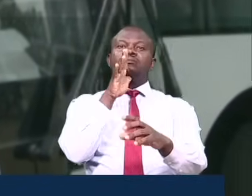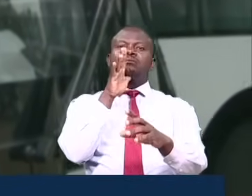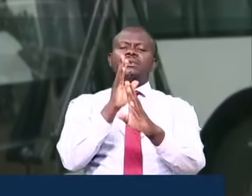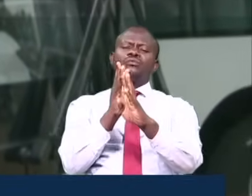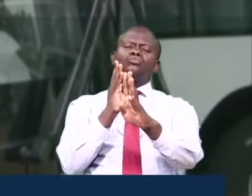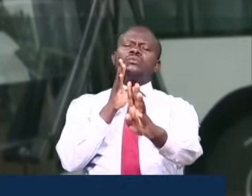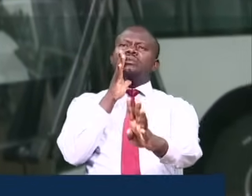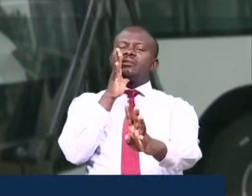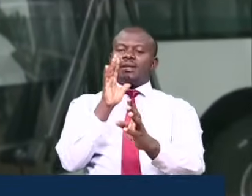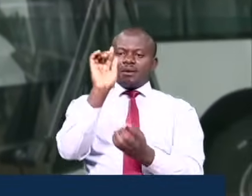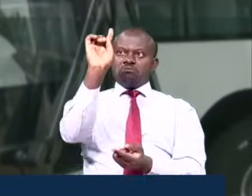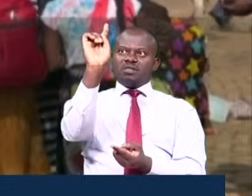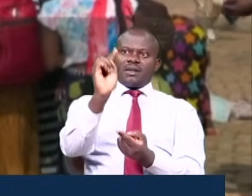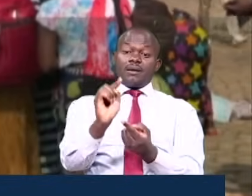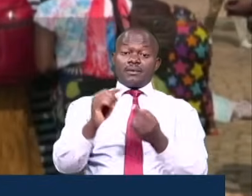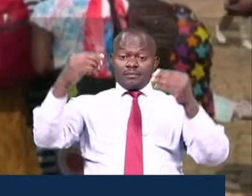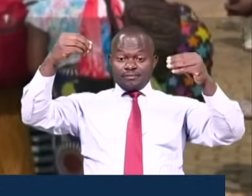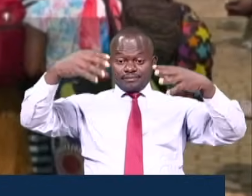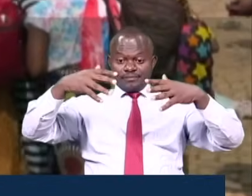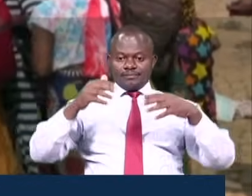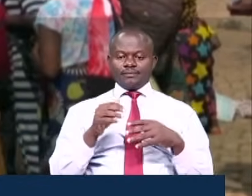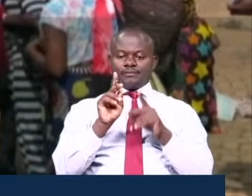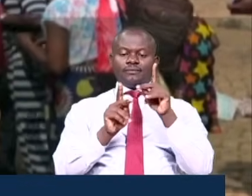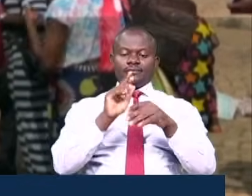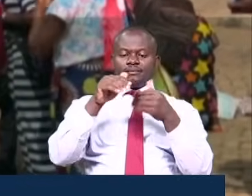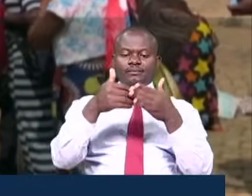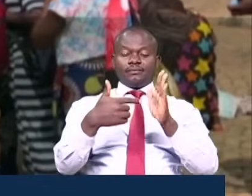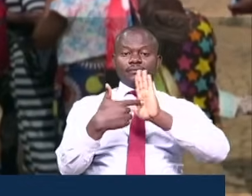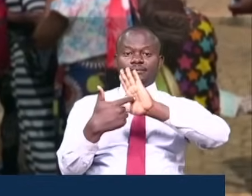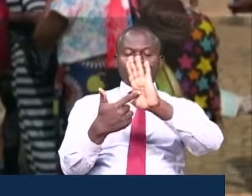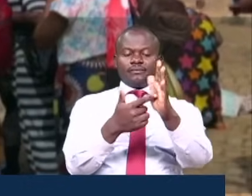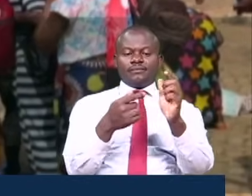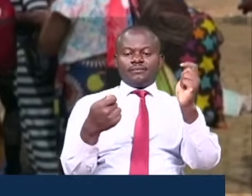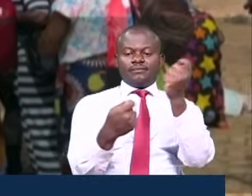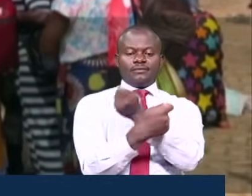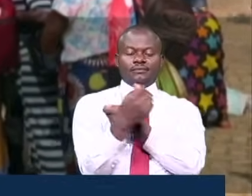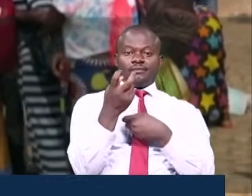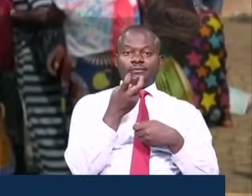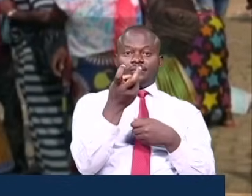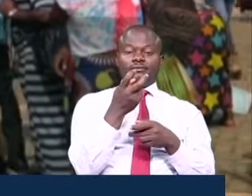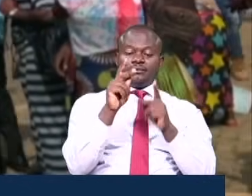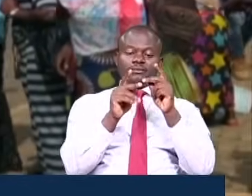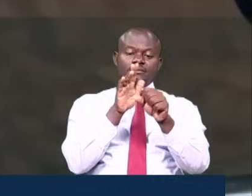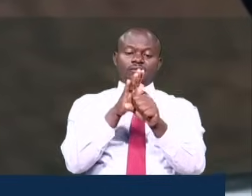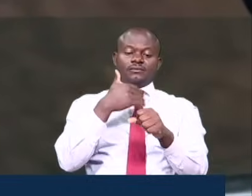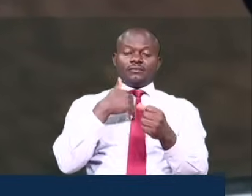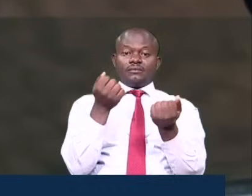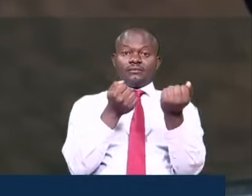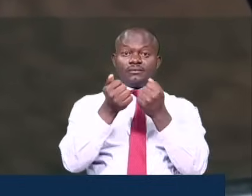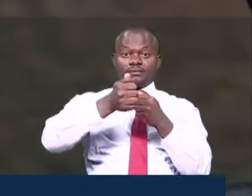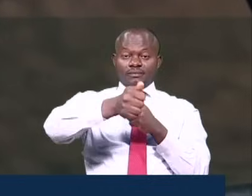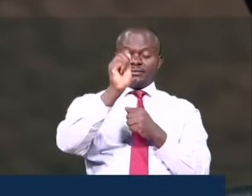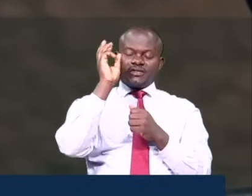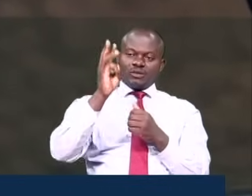abagenzi uye kugabanyuka ku buryo buri significant abaturage bagaragaza ko impinduka mu gutwara abantu nizikomeza benshi mu bafite imodoka zabo